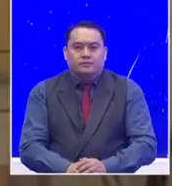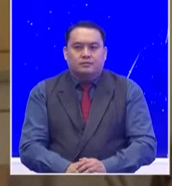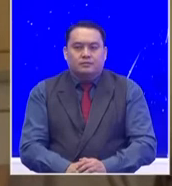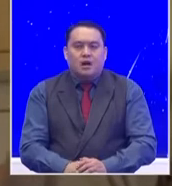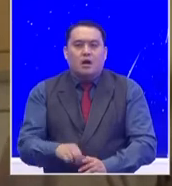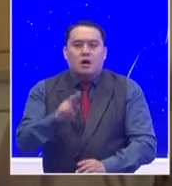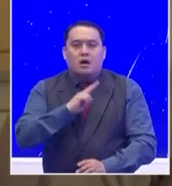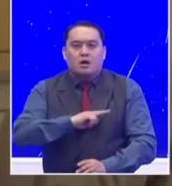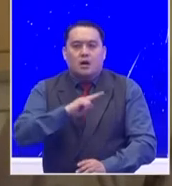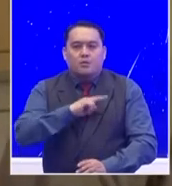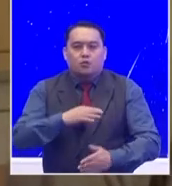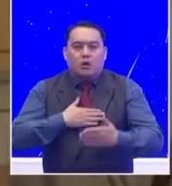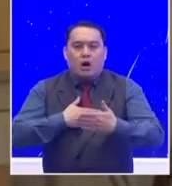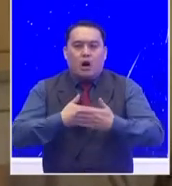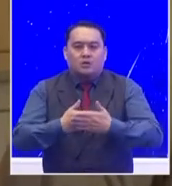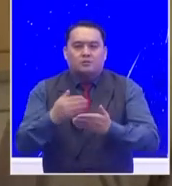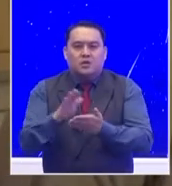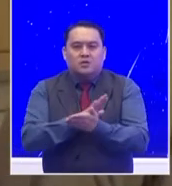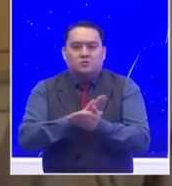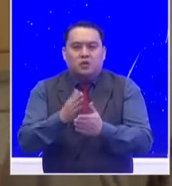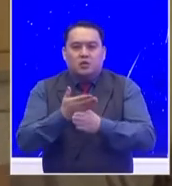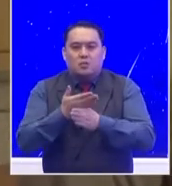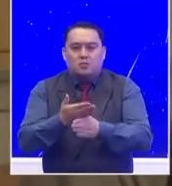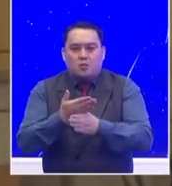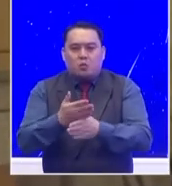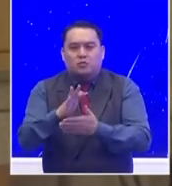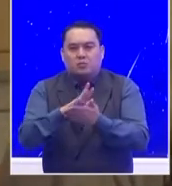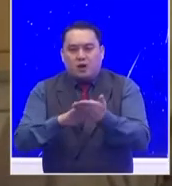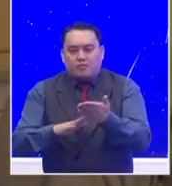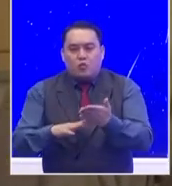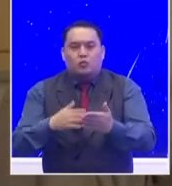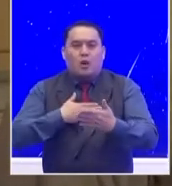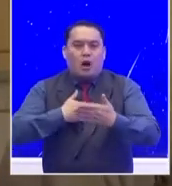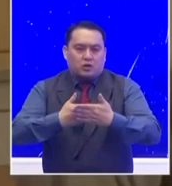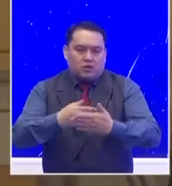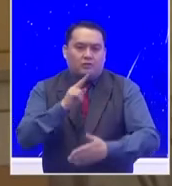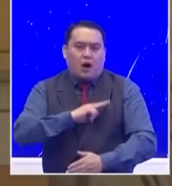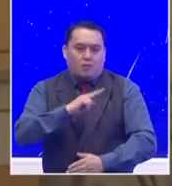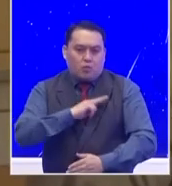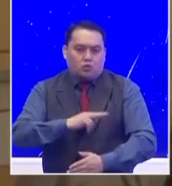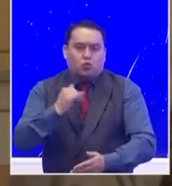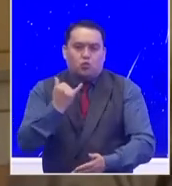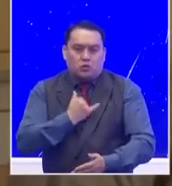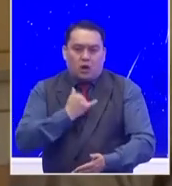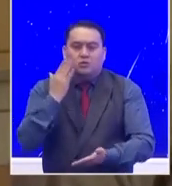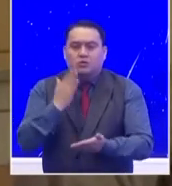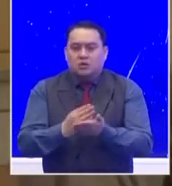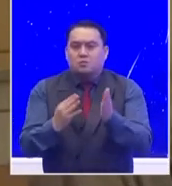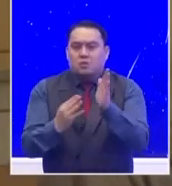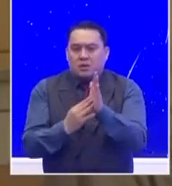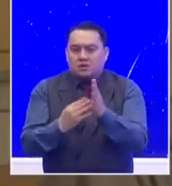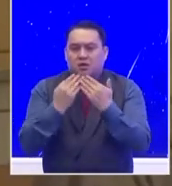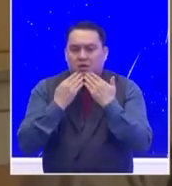Работа по волонтерской деятельности ведется в течение уже последних 9 лет. Активная работа. Работа в основном по направлению